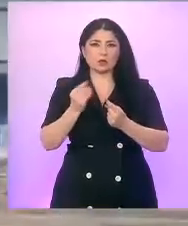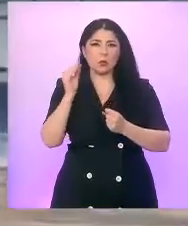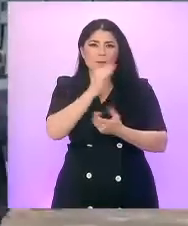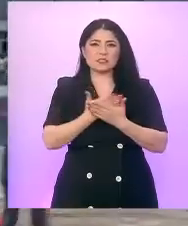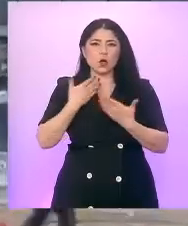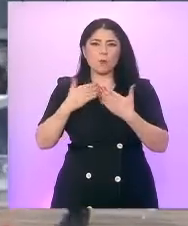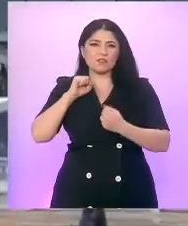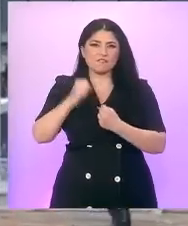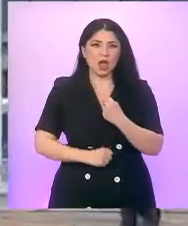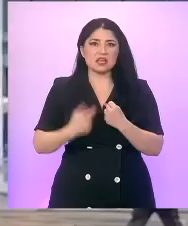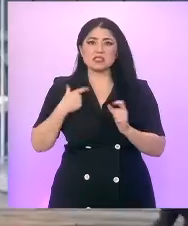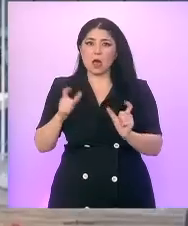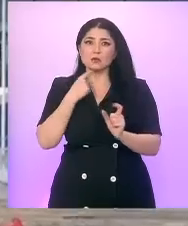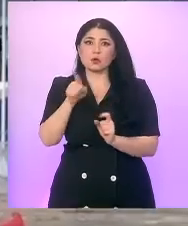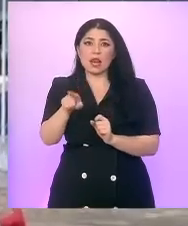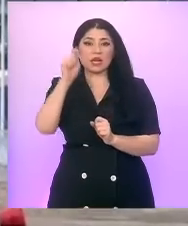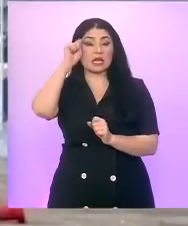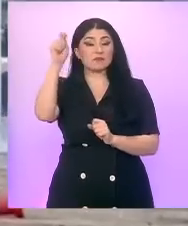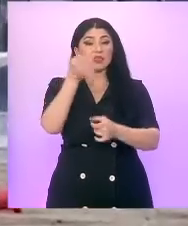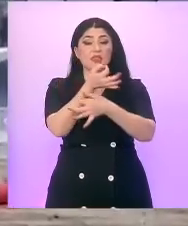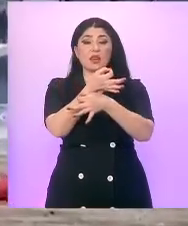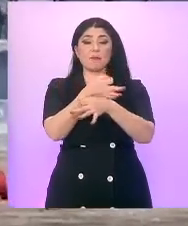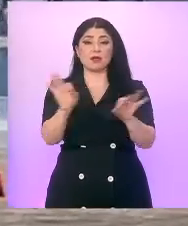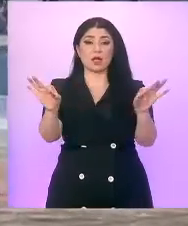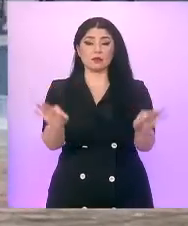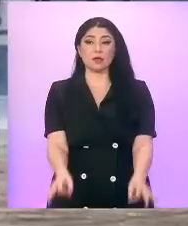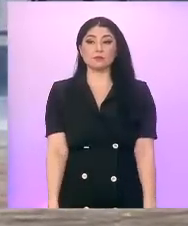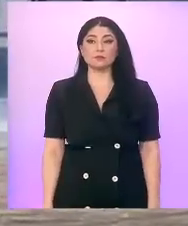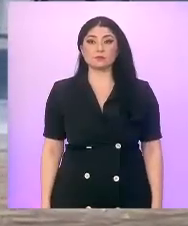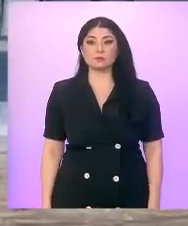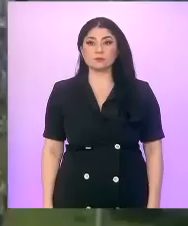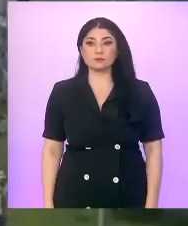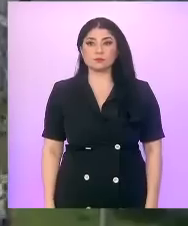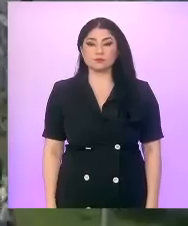la violență, se apără și susține că el respectă democrația.